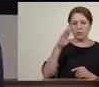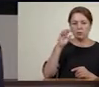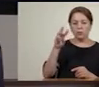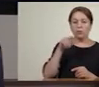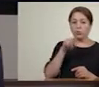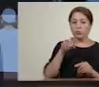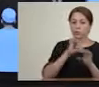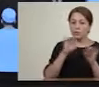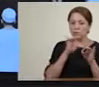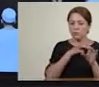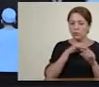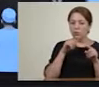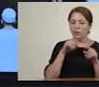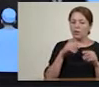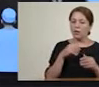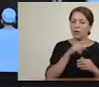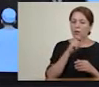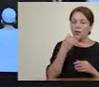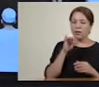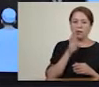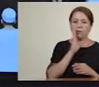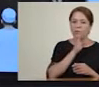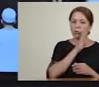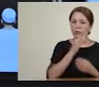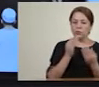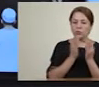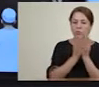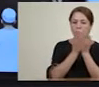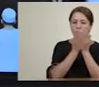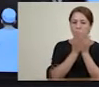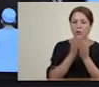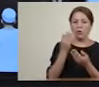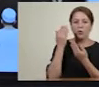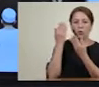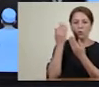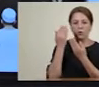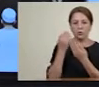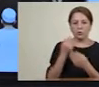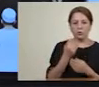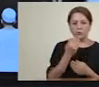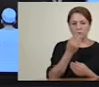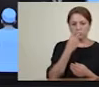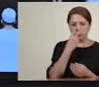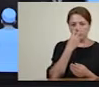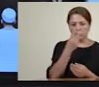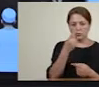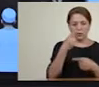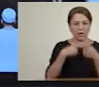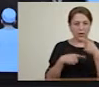valide, duolaring sharofatidan Alloh o'g'lingga ko'rish ne'matini qaytardi